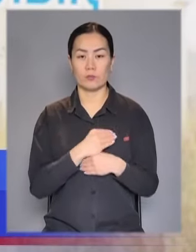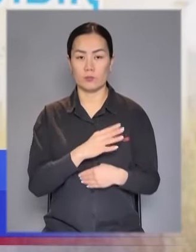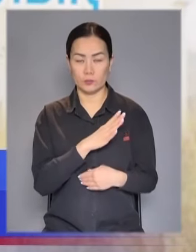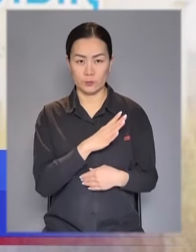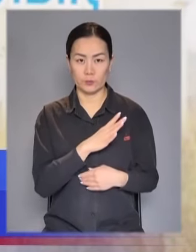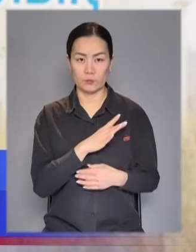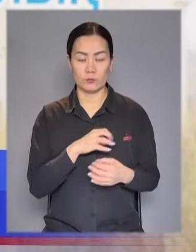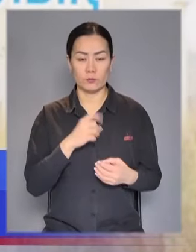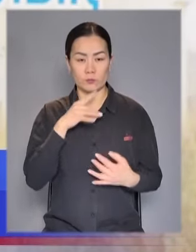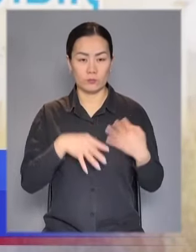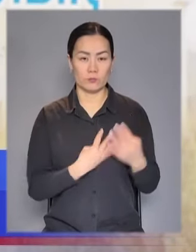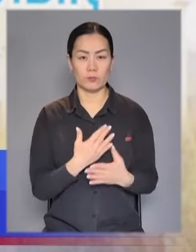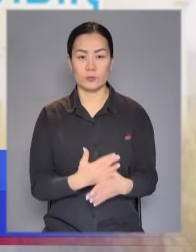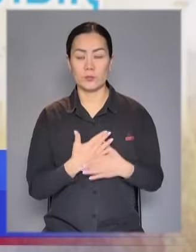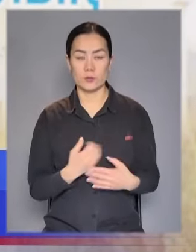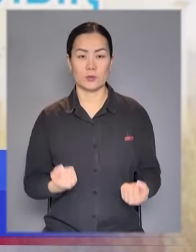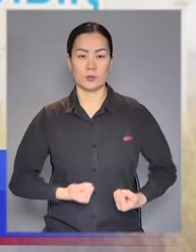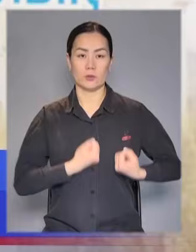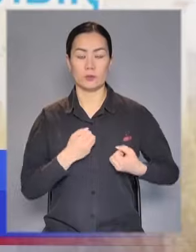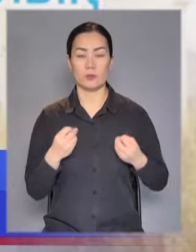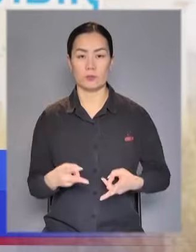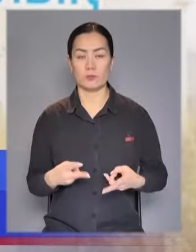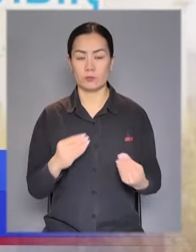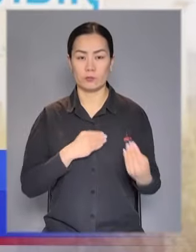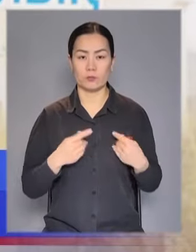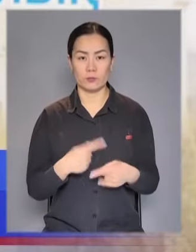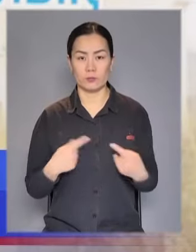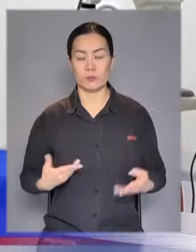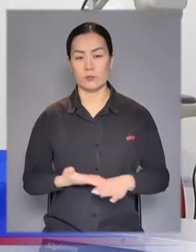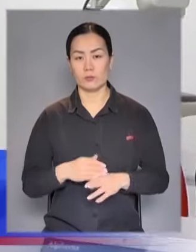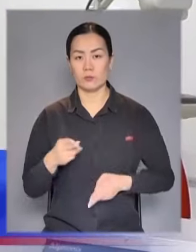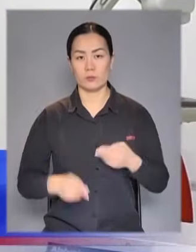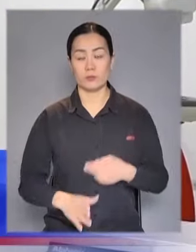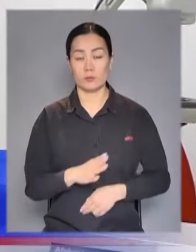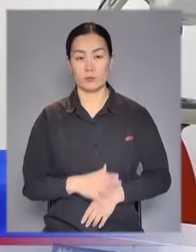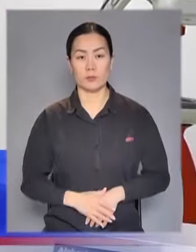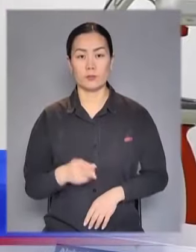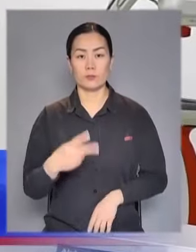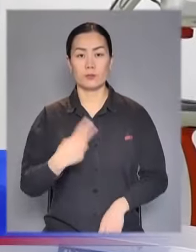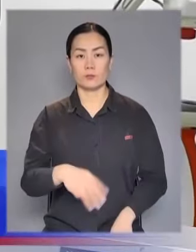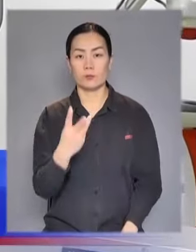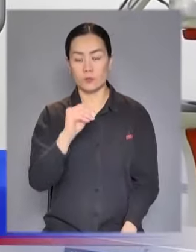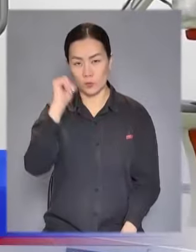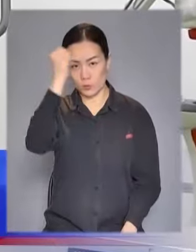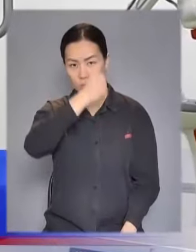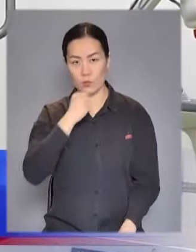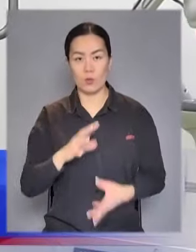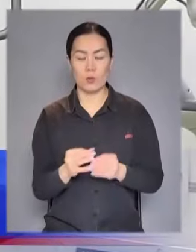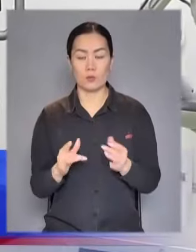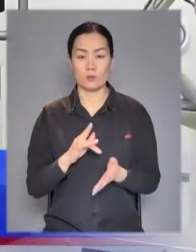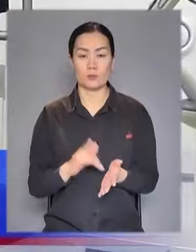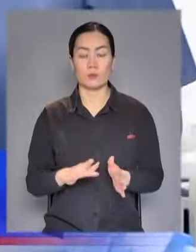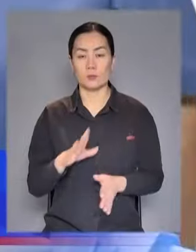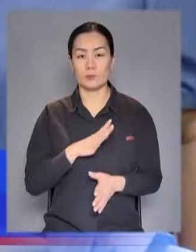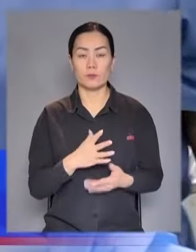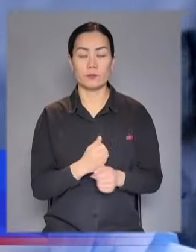при расслоении аорты. У нас есть успешный опыт проведения таких тяжелых операций. В 2023 году в кардиологическом